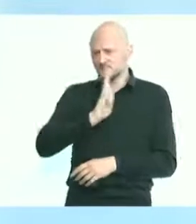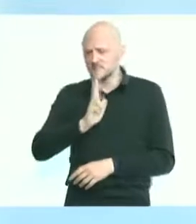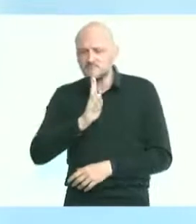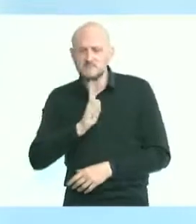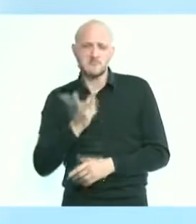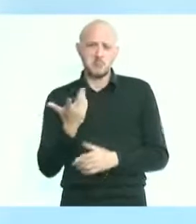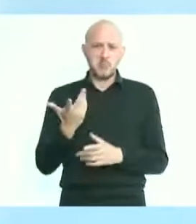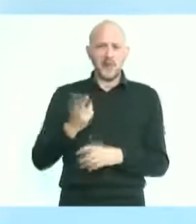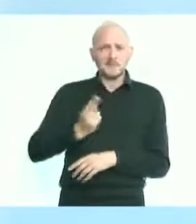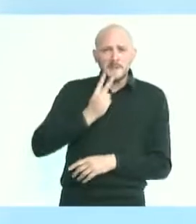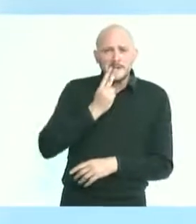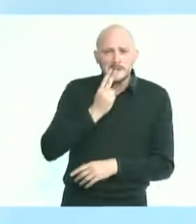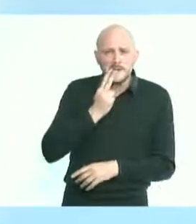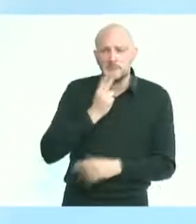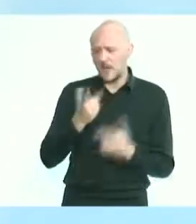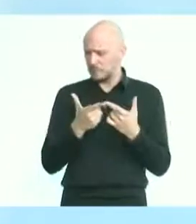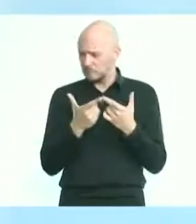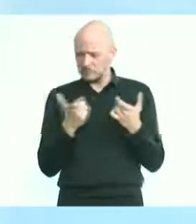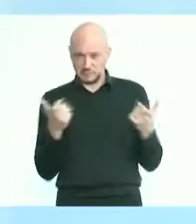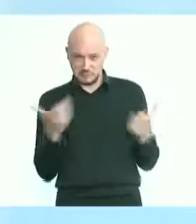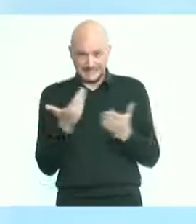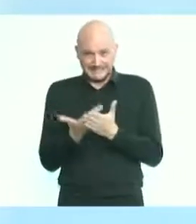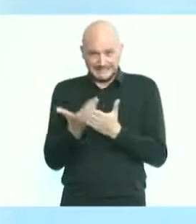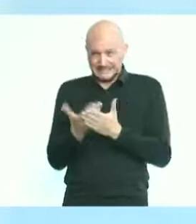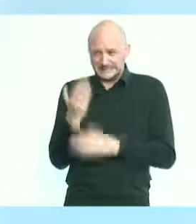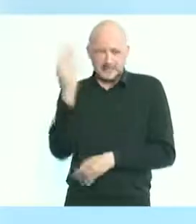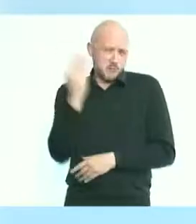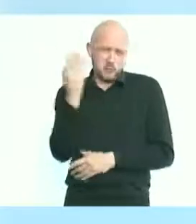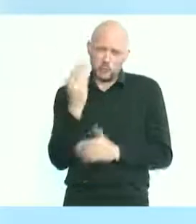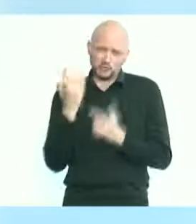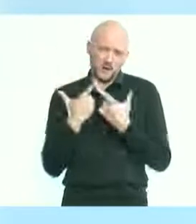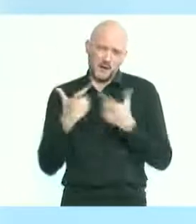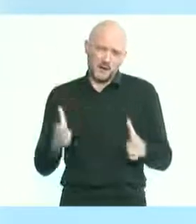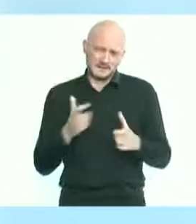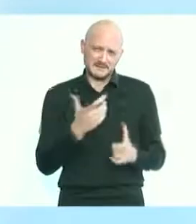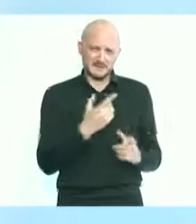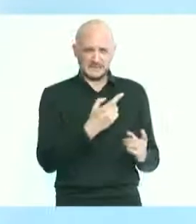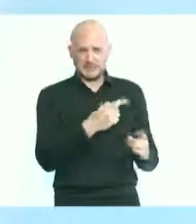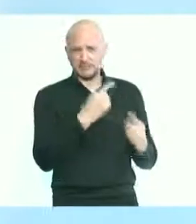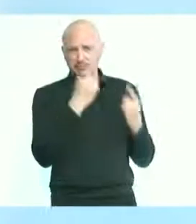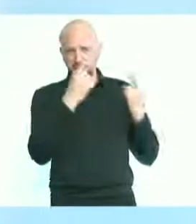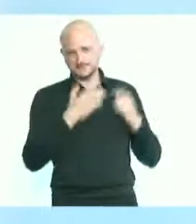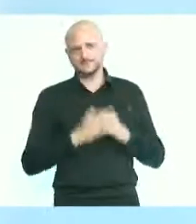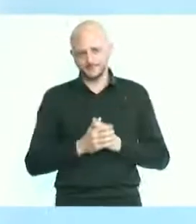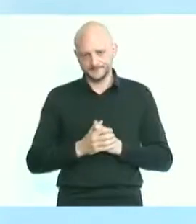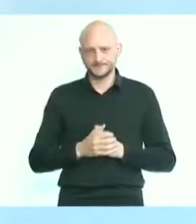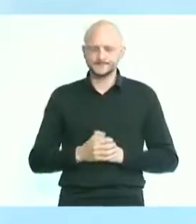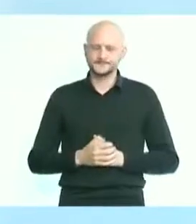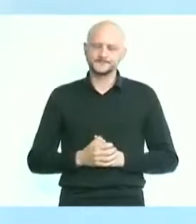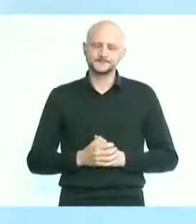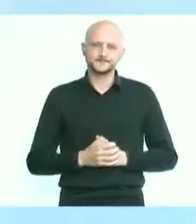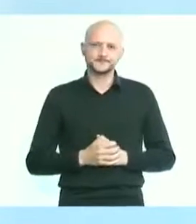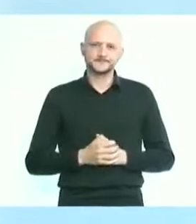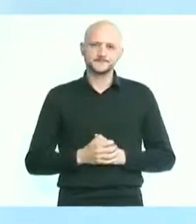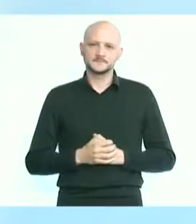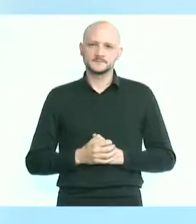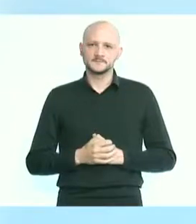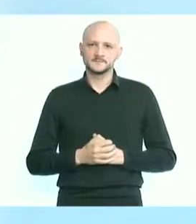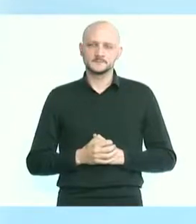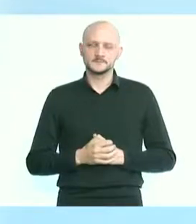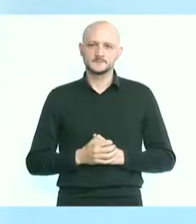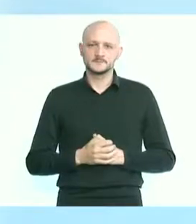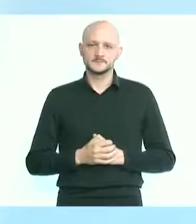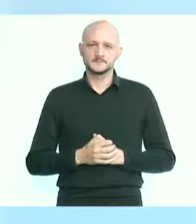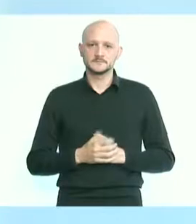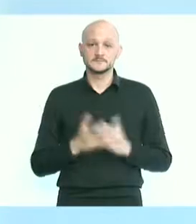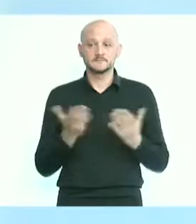ça, le quotidien, ce que nous réclame vraiment, cette possibilité de vivre comme tout un chacun par les personnes en situation de handicap. Quelles sont les